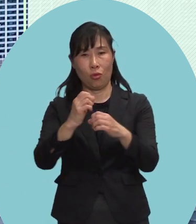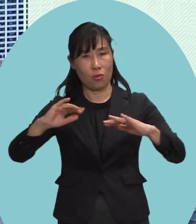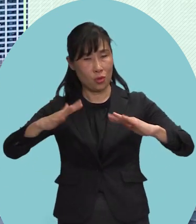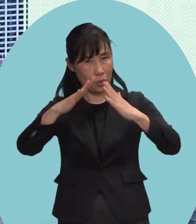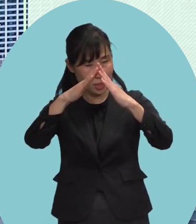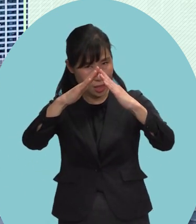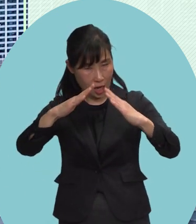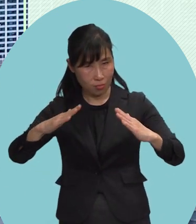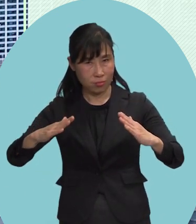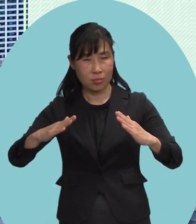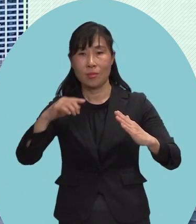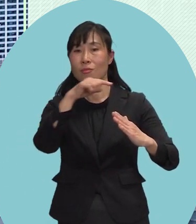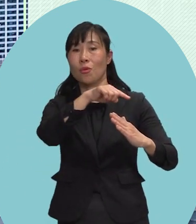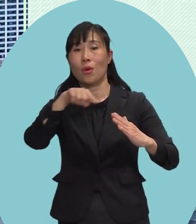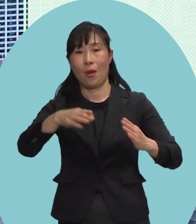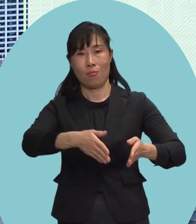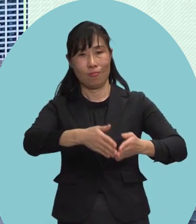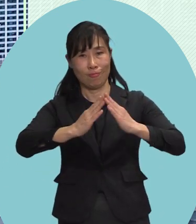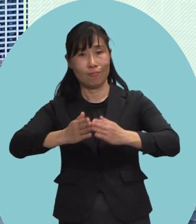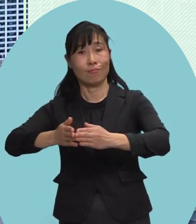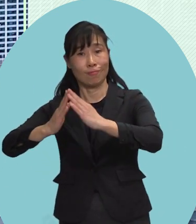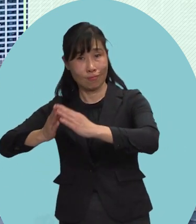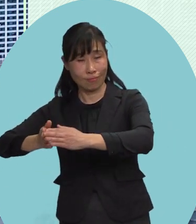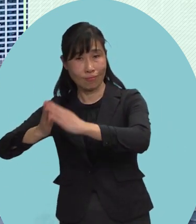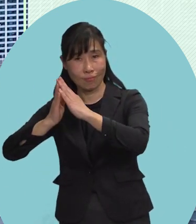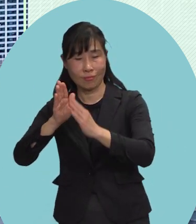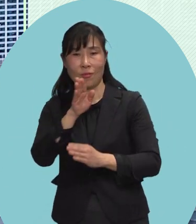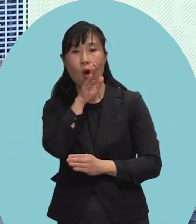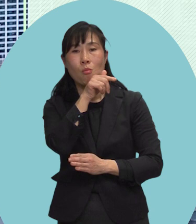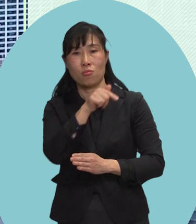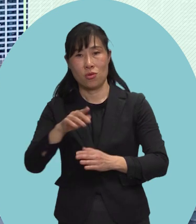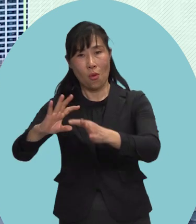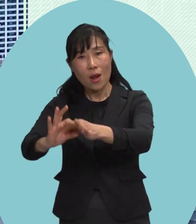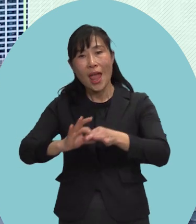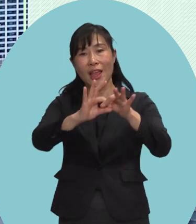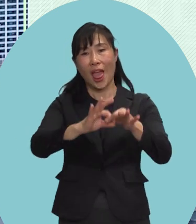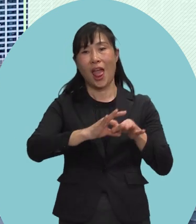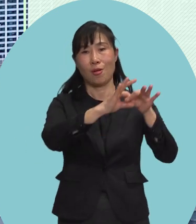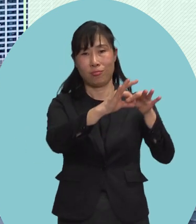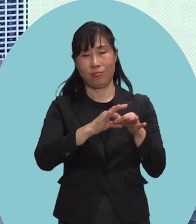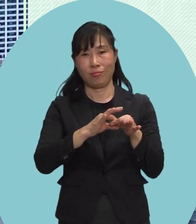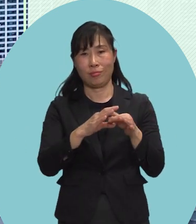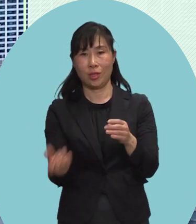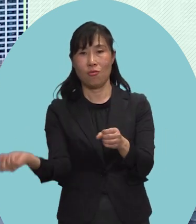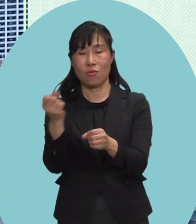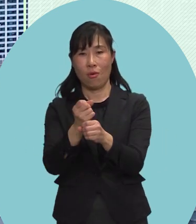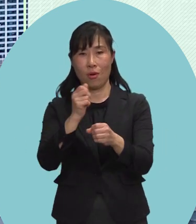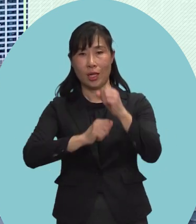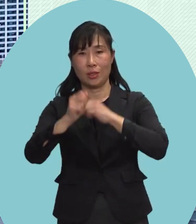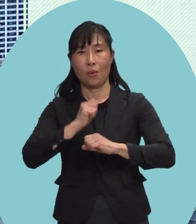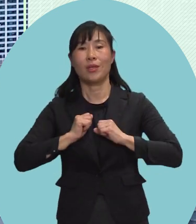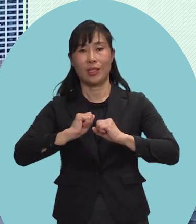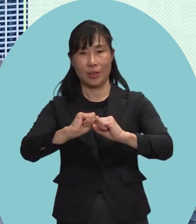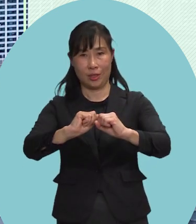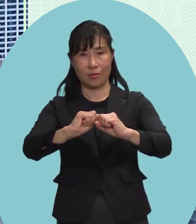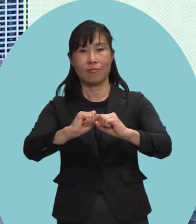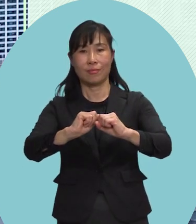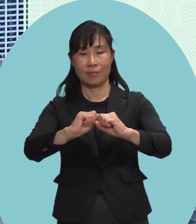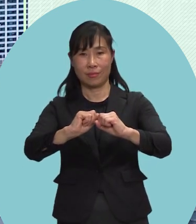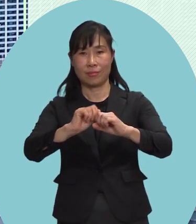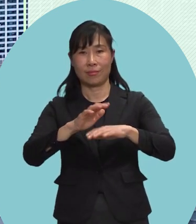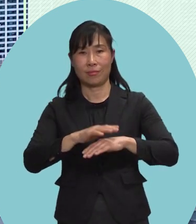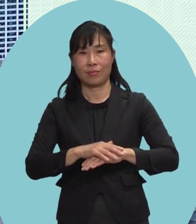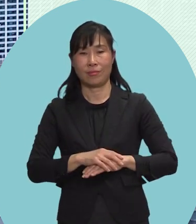心に地域復興協議会を結成し、復興本部と連携して復興活動に取り組みます。